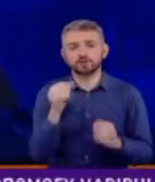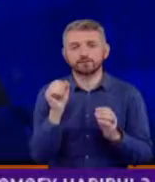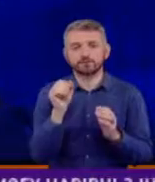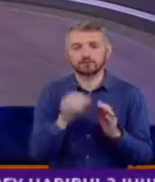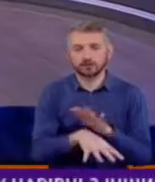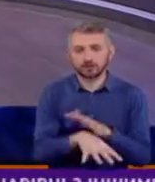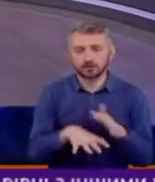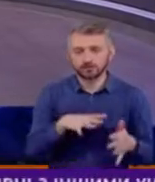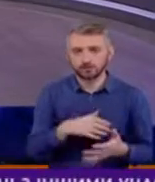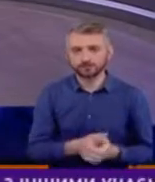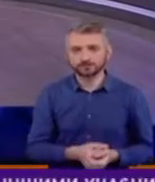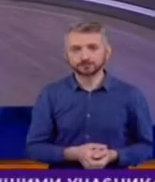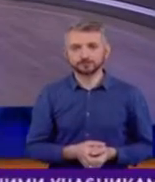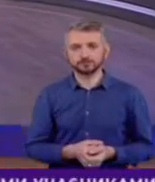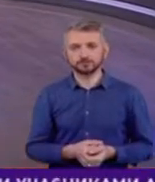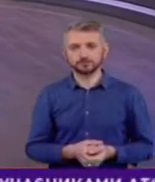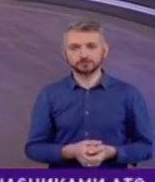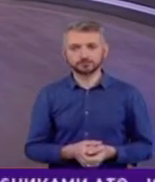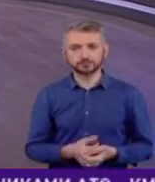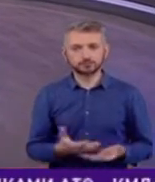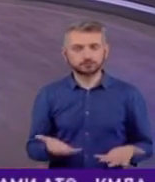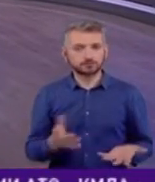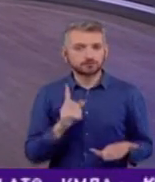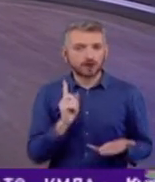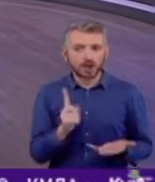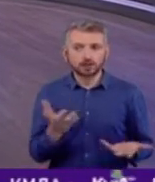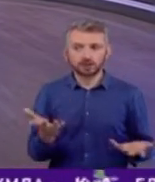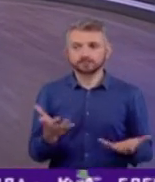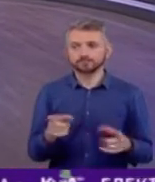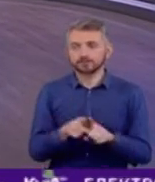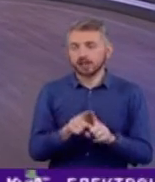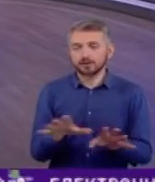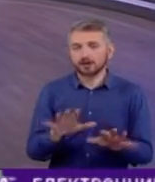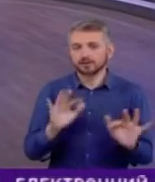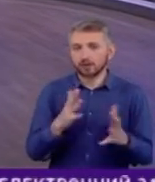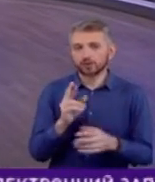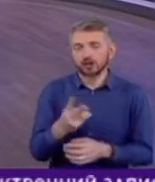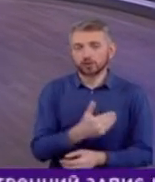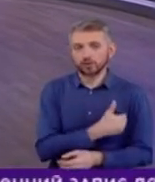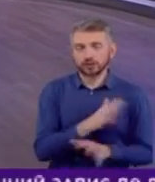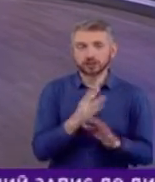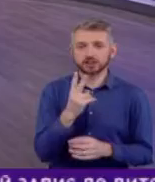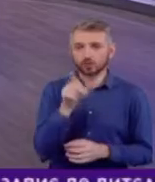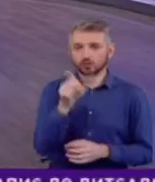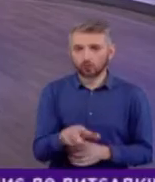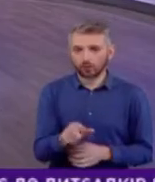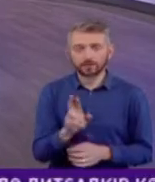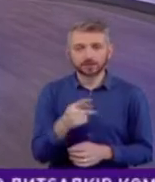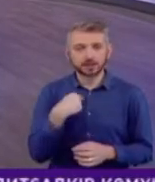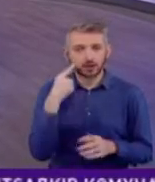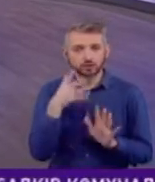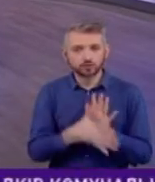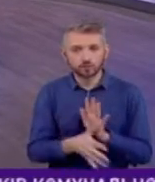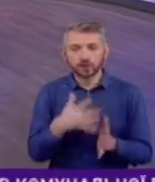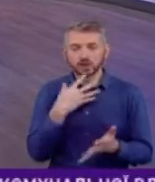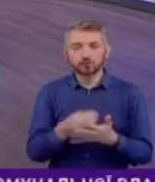віддавали голос на виборах. Але не так сталося, як гадалося, і тільки дві особи, а наскільки я розумію, і